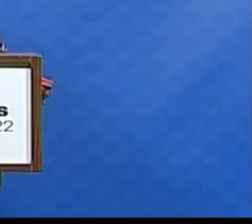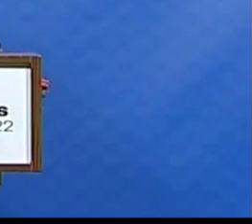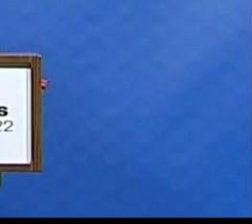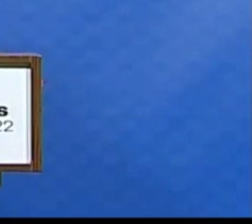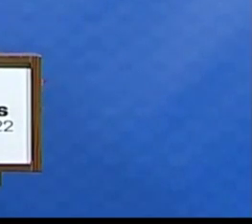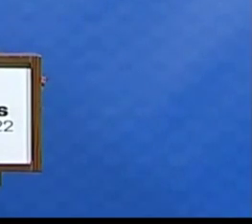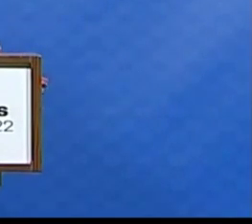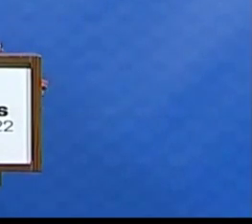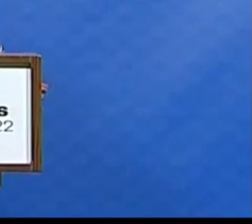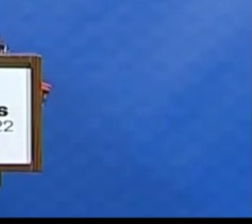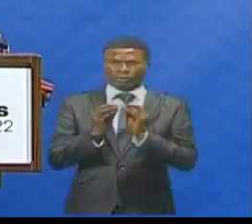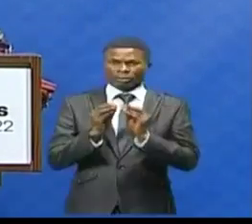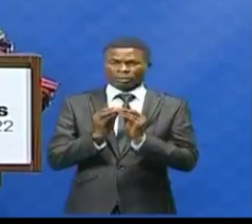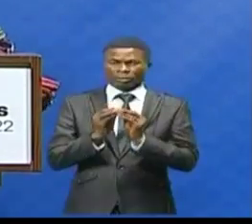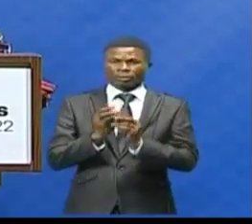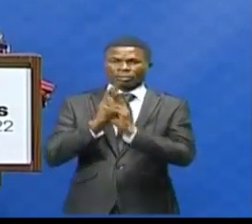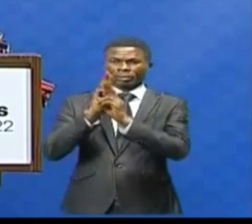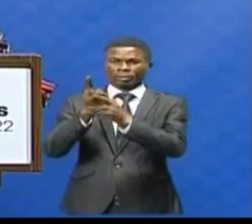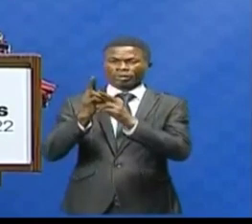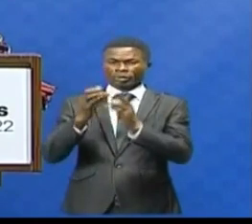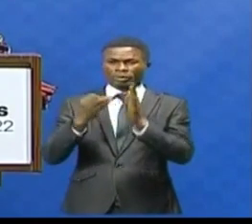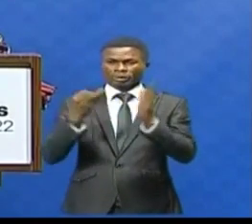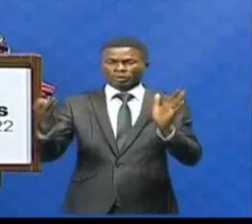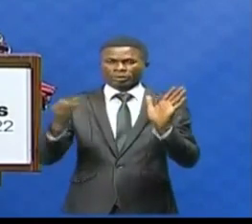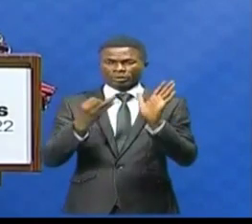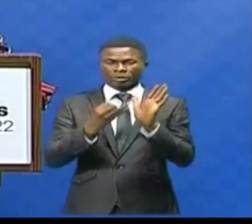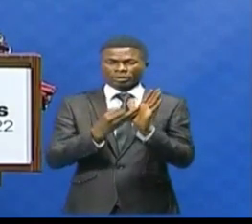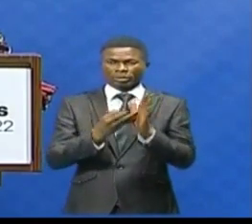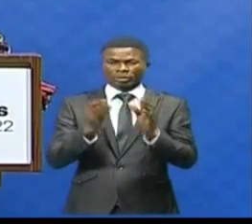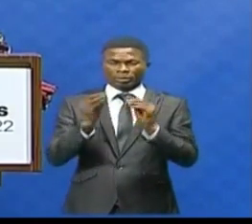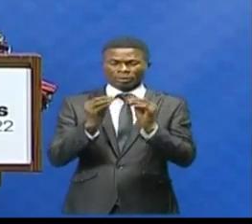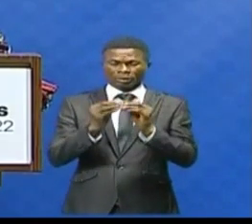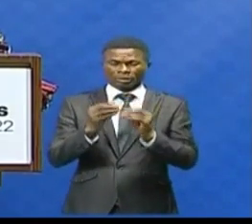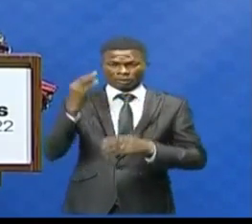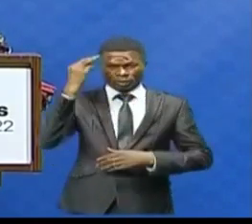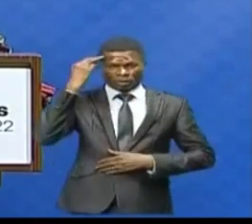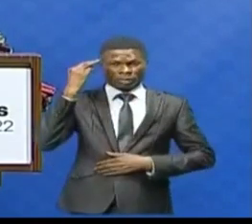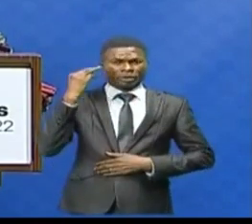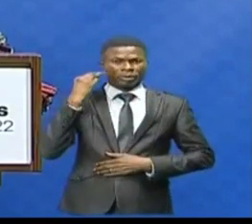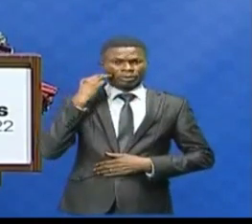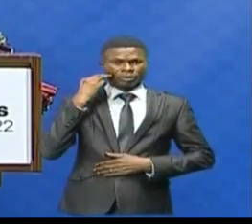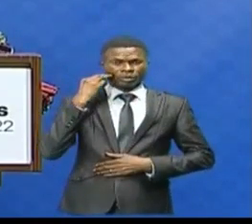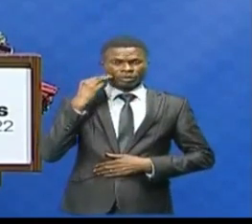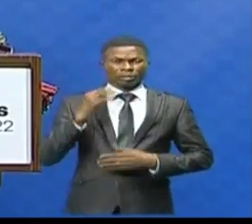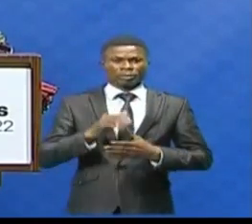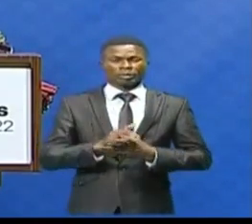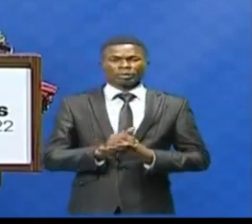compte-rendu de la 77e réunion du Conseil des ministres